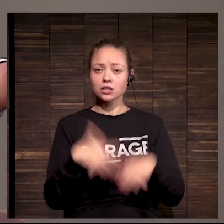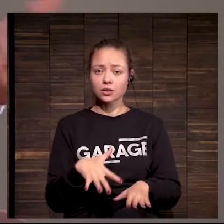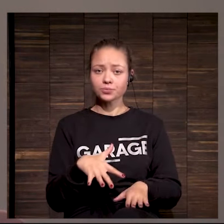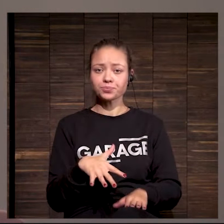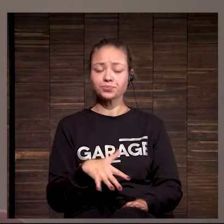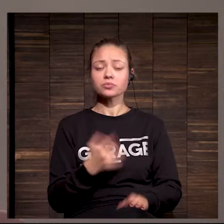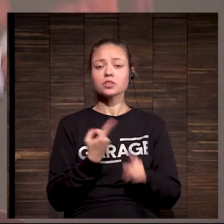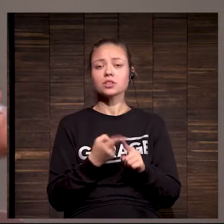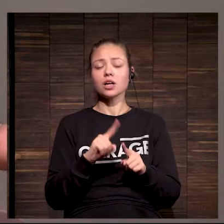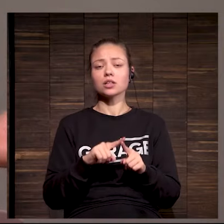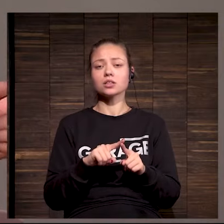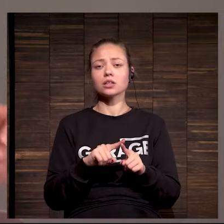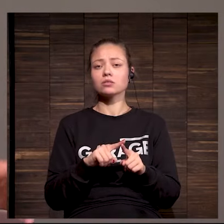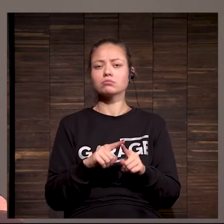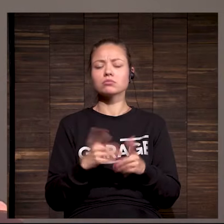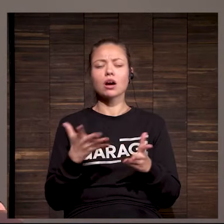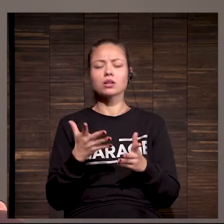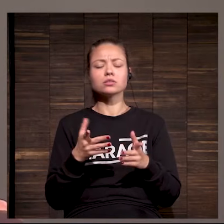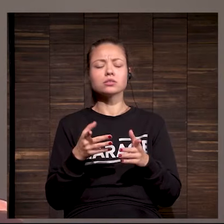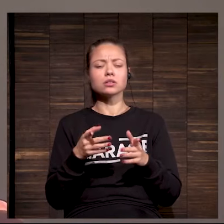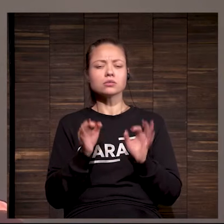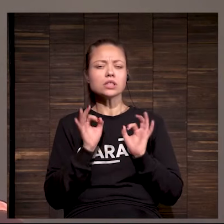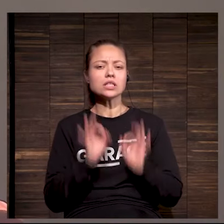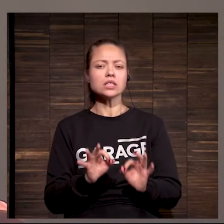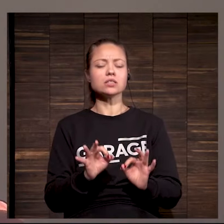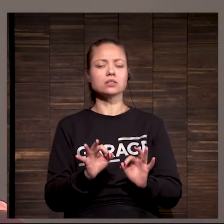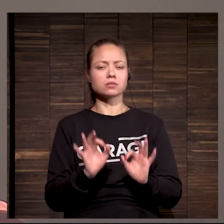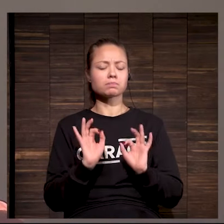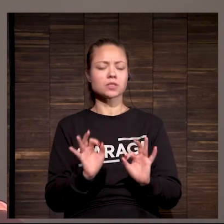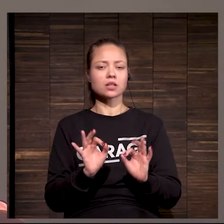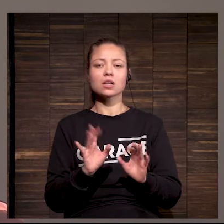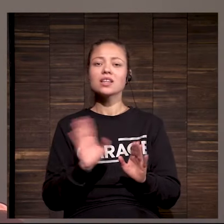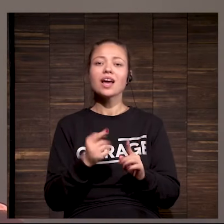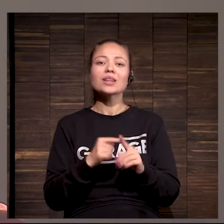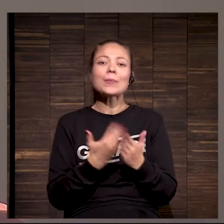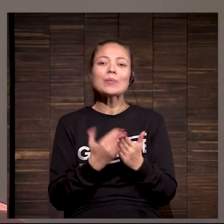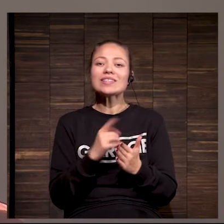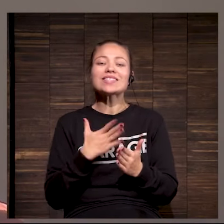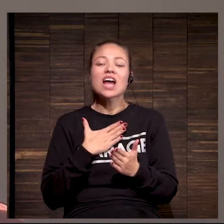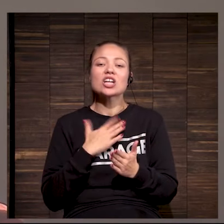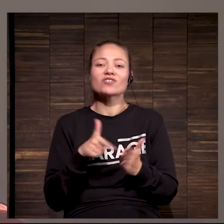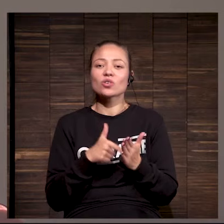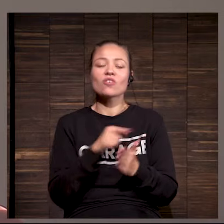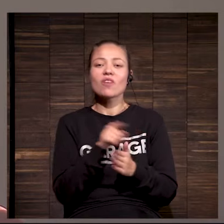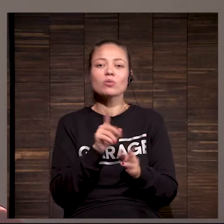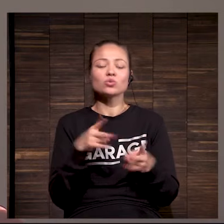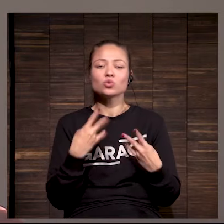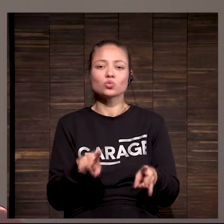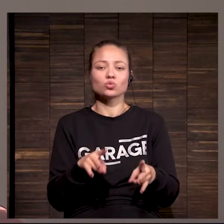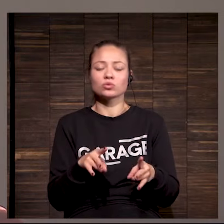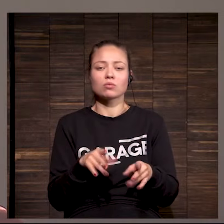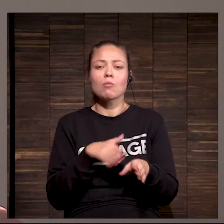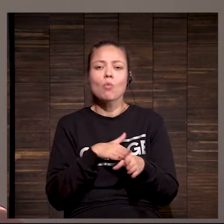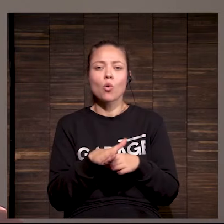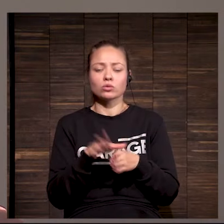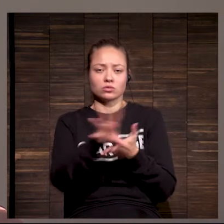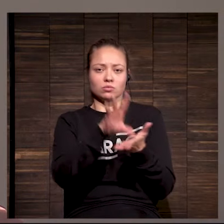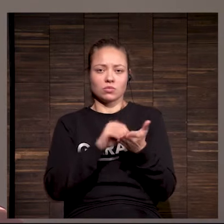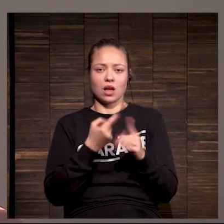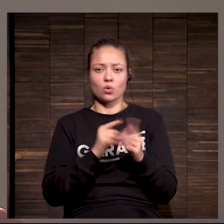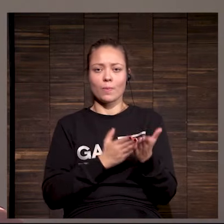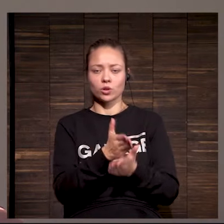это не какая-то истина в последней инстанции это просто пример из нашего города то есть вам не нужно полностью имитировать